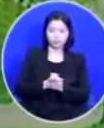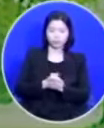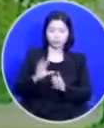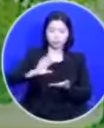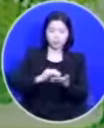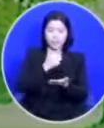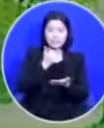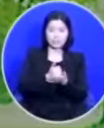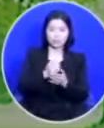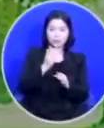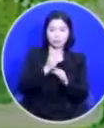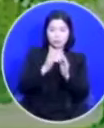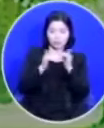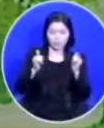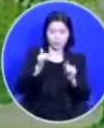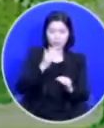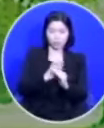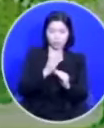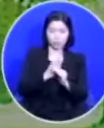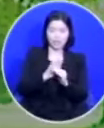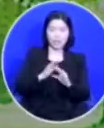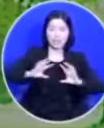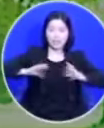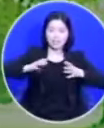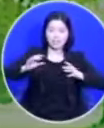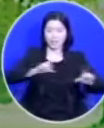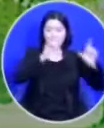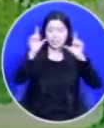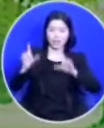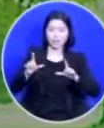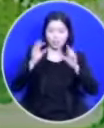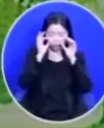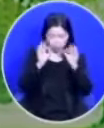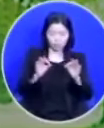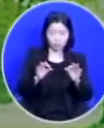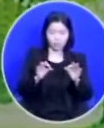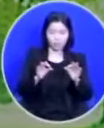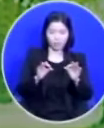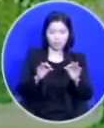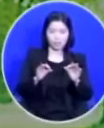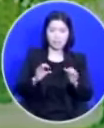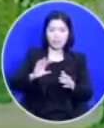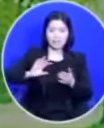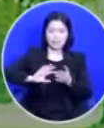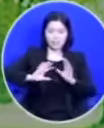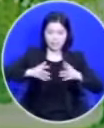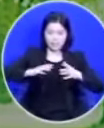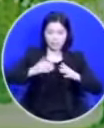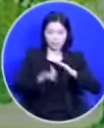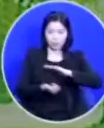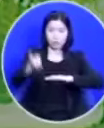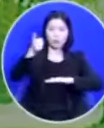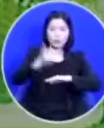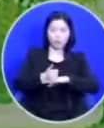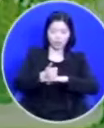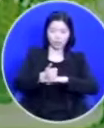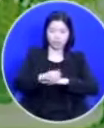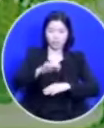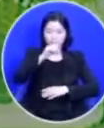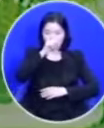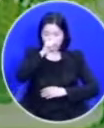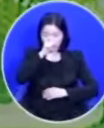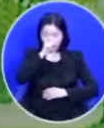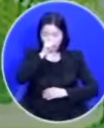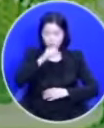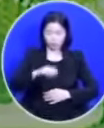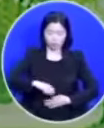그리스도인들 중에 세상에 살다 보니까 세상에서 성공하는 것이 선하고 어렵게 사는